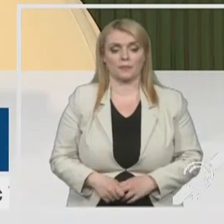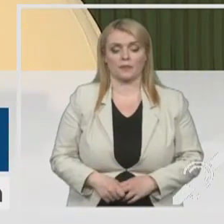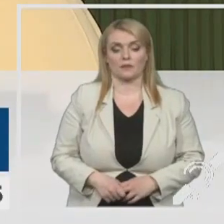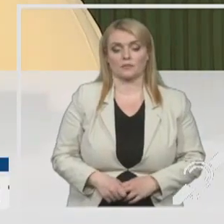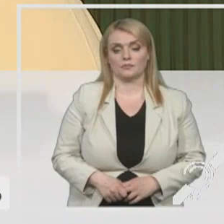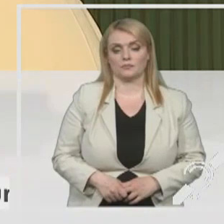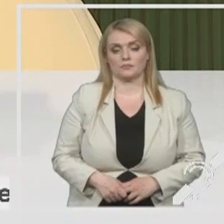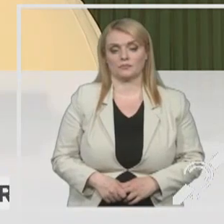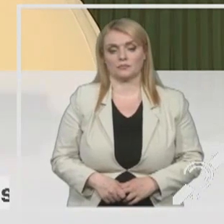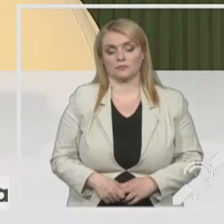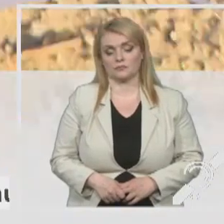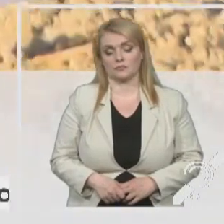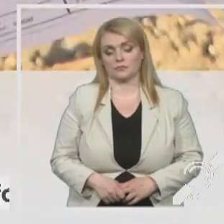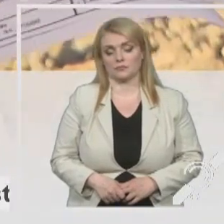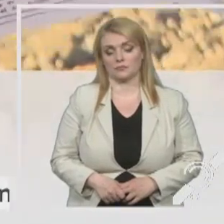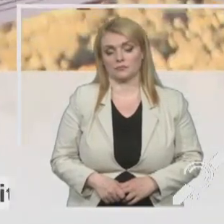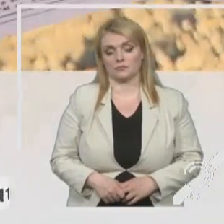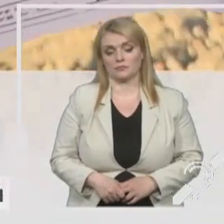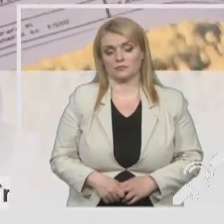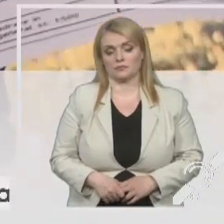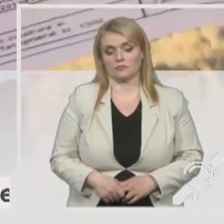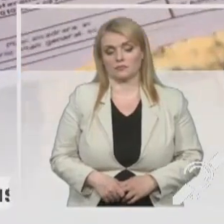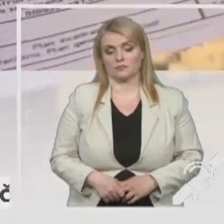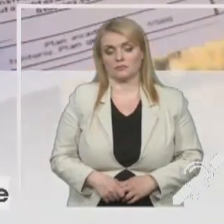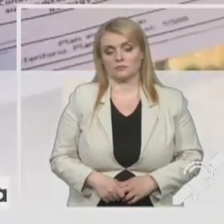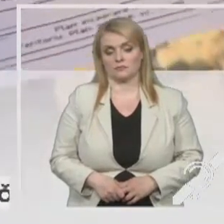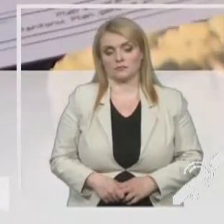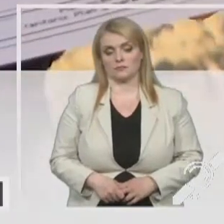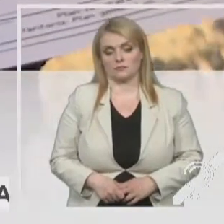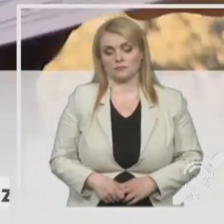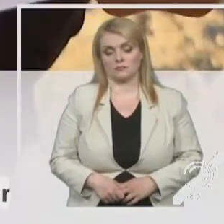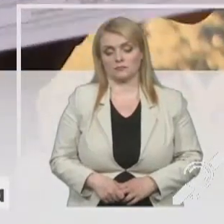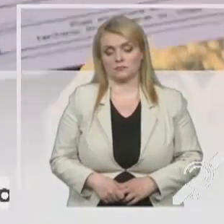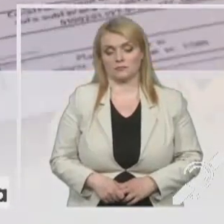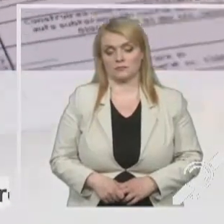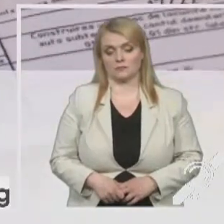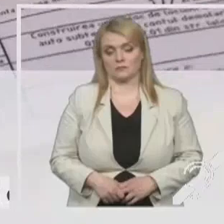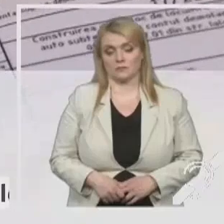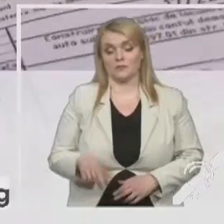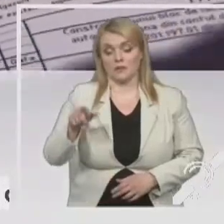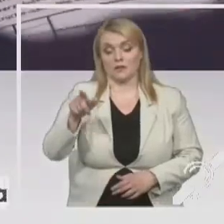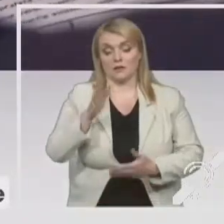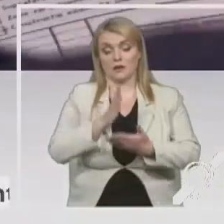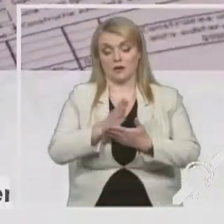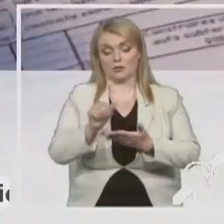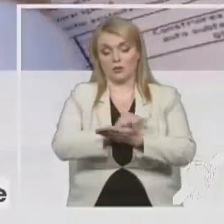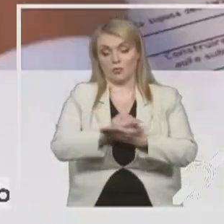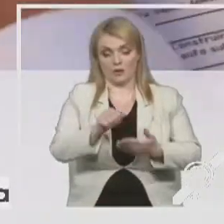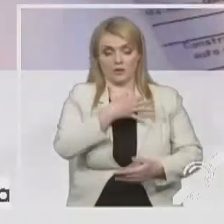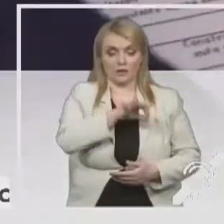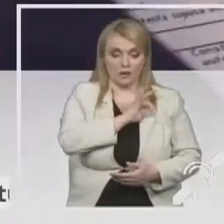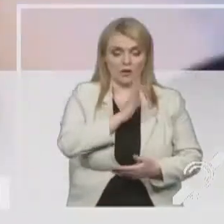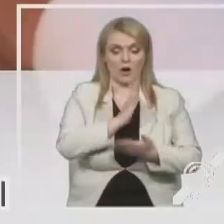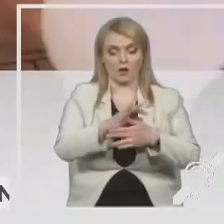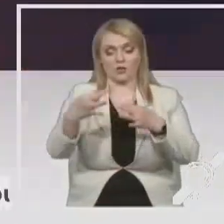toate actele ce sunt necesare pentru a demara lucrările de construcții. Beneficiarul are un acord notarial cu care a fost semnat de către